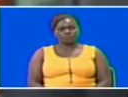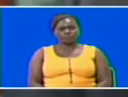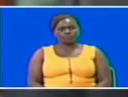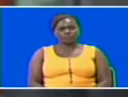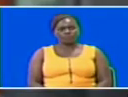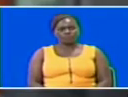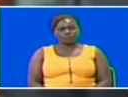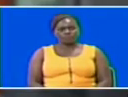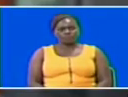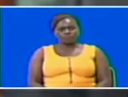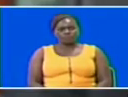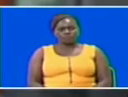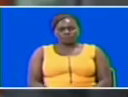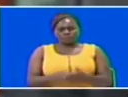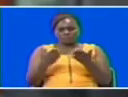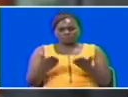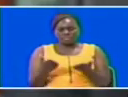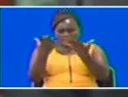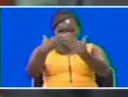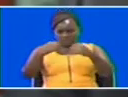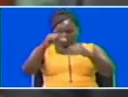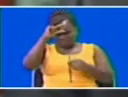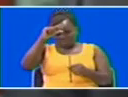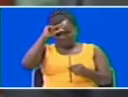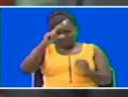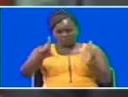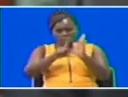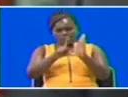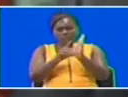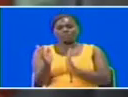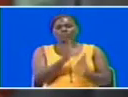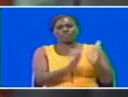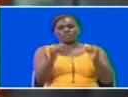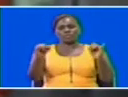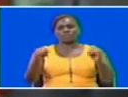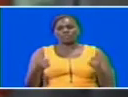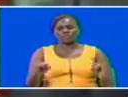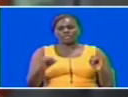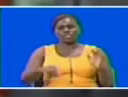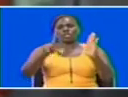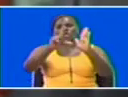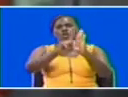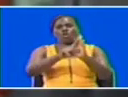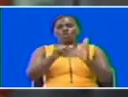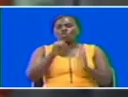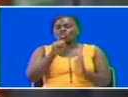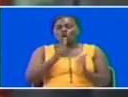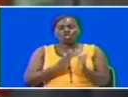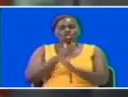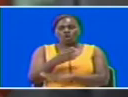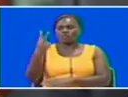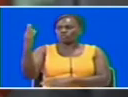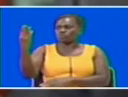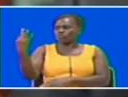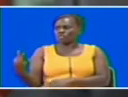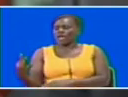Article 27(8) requires that the state shall take legislative and other measures to implement the principle that not more than 2/3 of the members of the